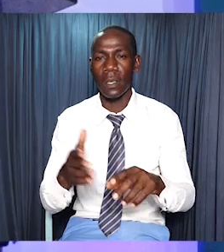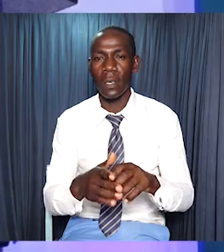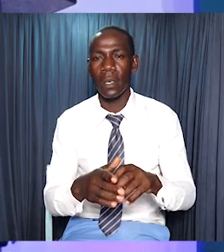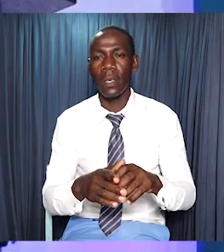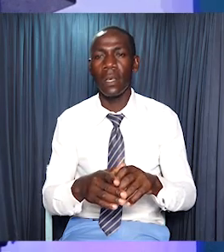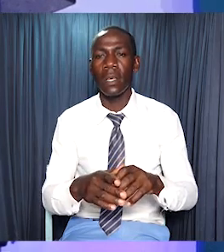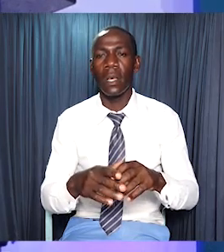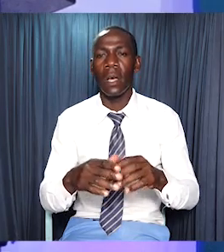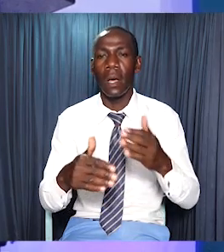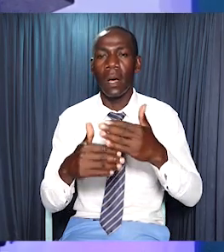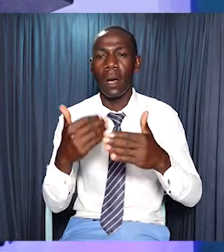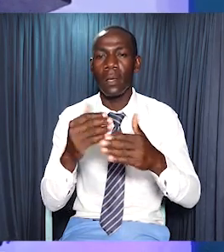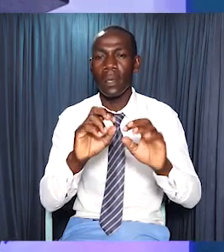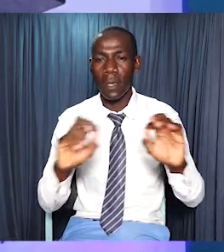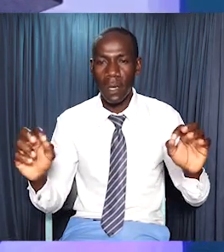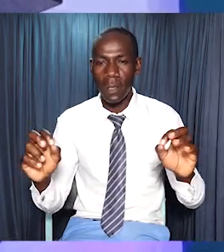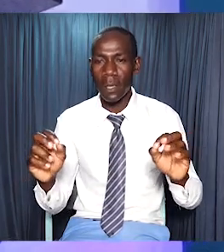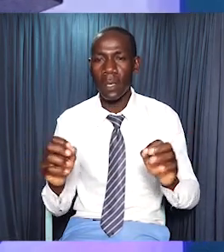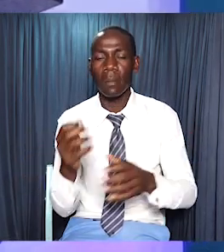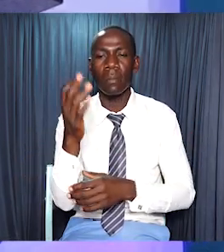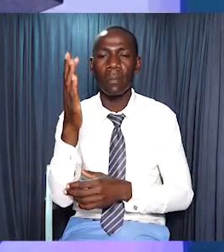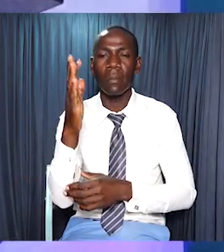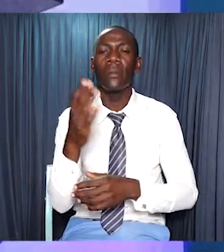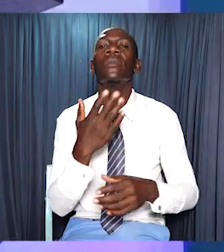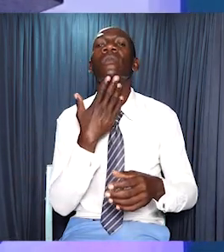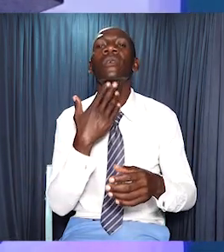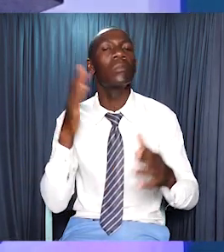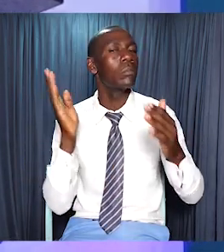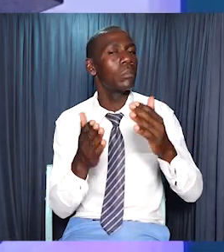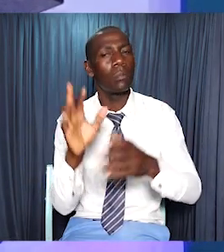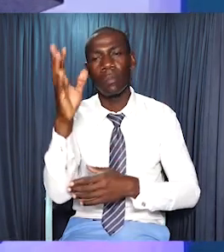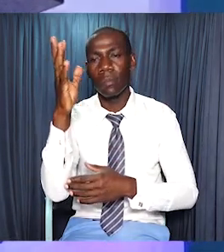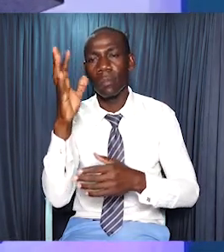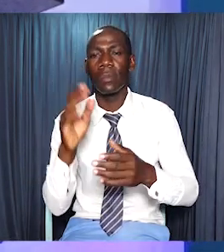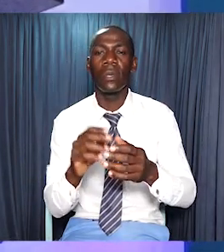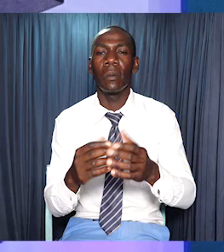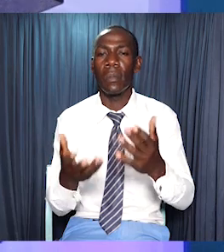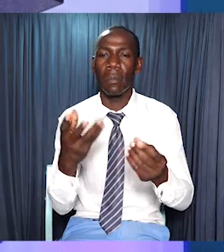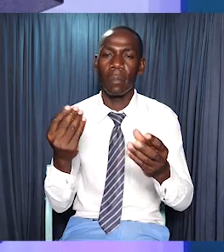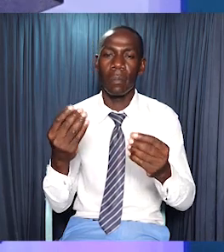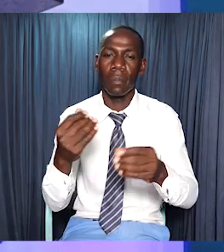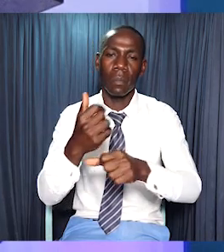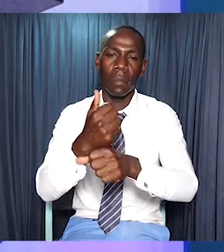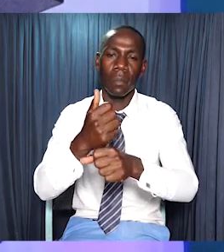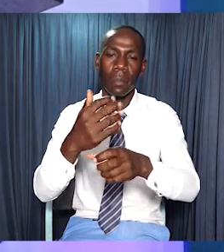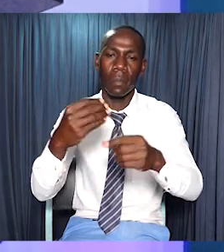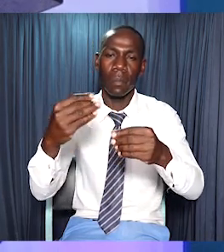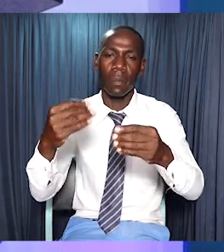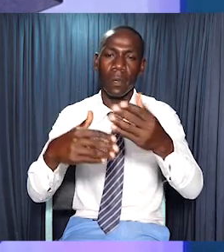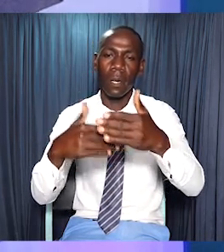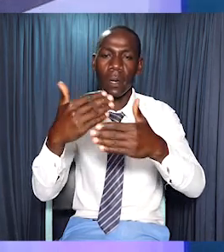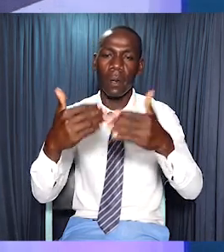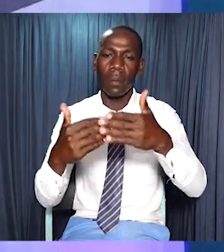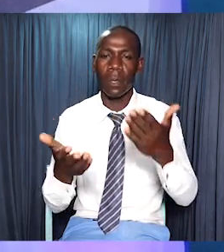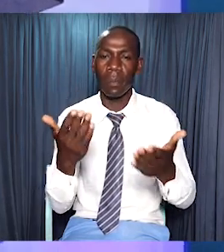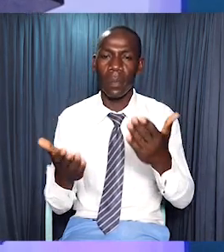Makao hana hata aseme hili pori ni langu akate miti ajenge. No place to own. Ngao ya udongo. At least kila pori ni la mwenyewe. At least